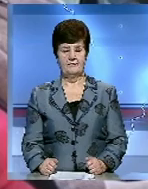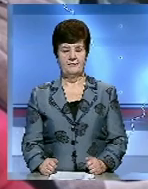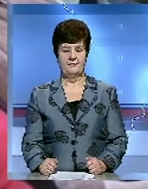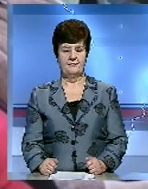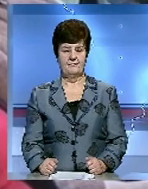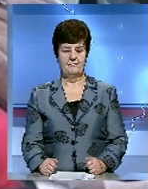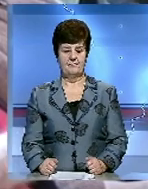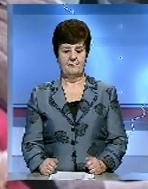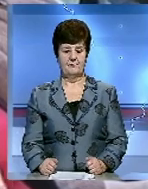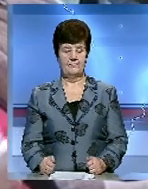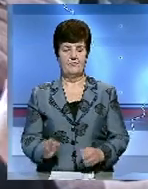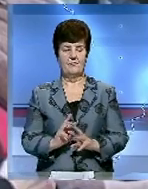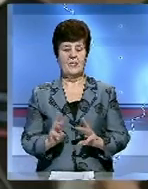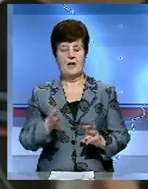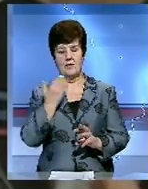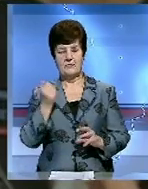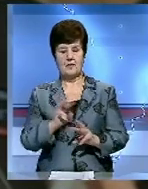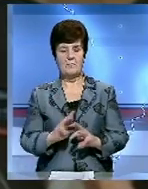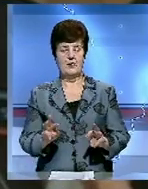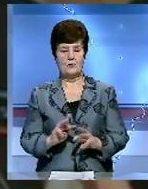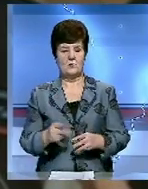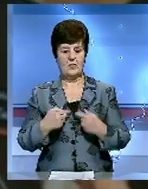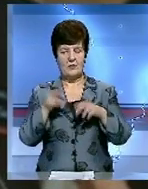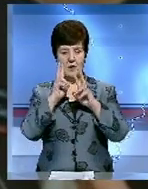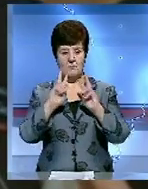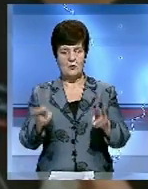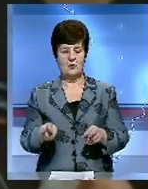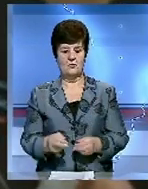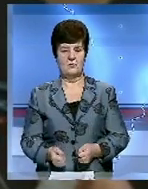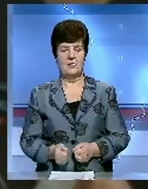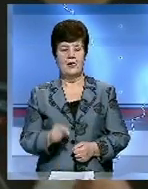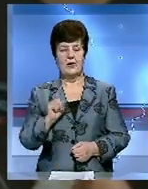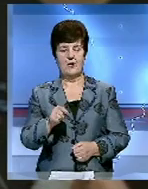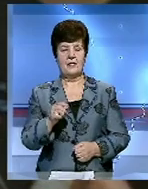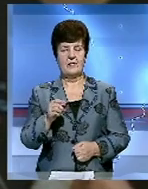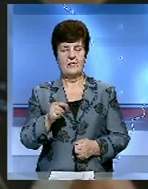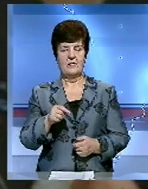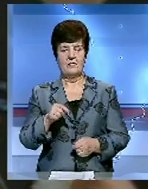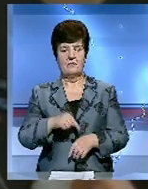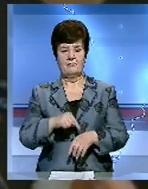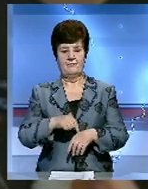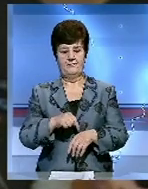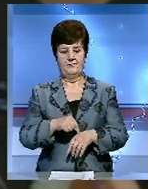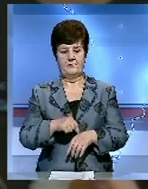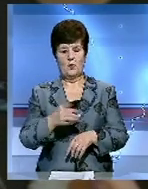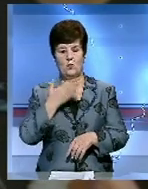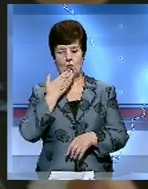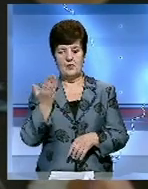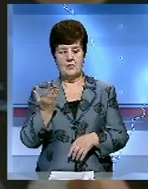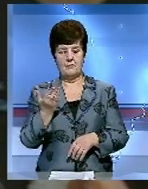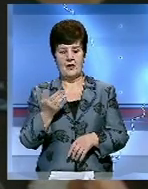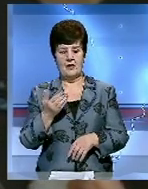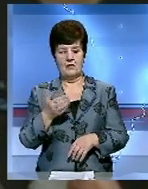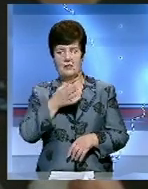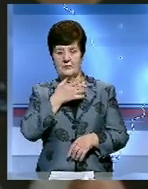Lipsa menstruației. N-am știut despre aceste semne. În ultima lună amețesc, Am grețul și nu ți minte să